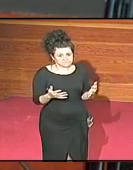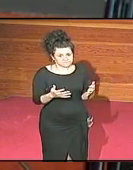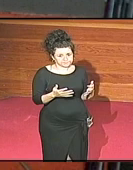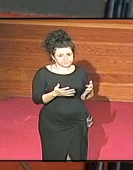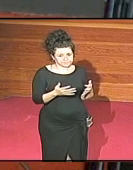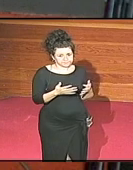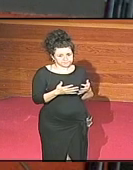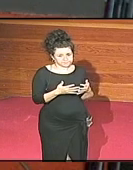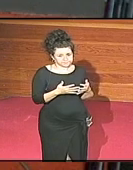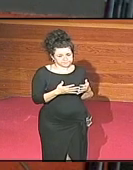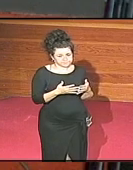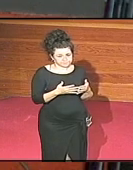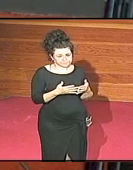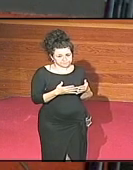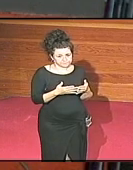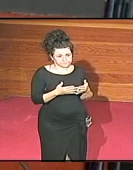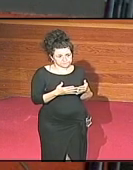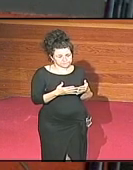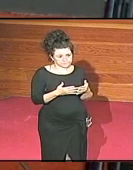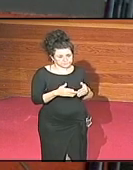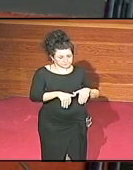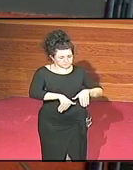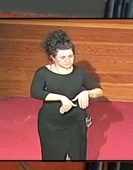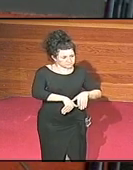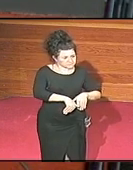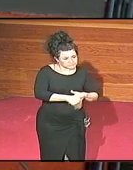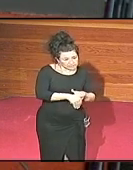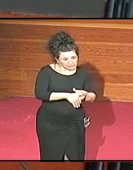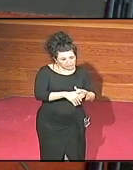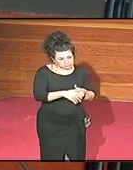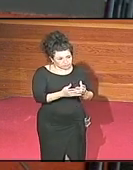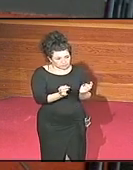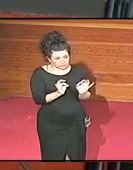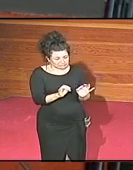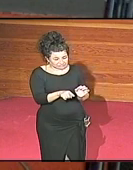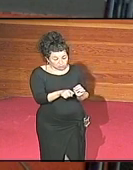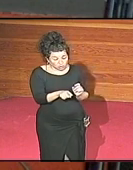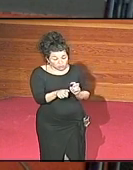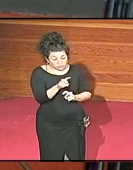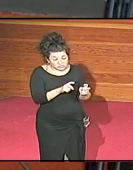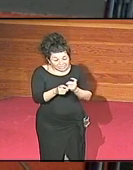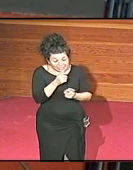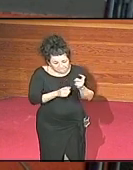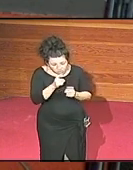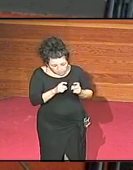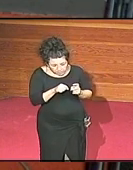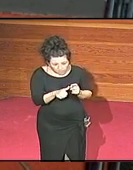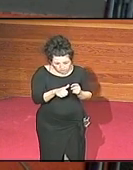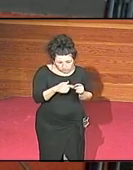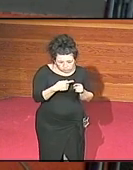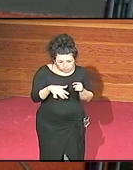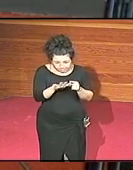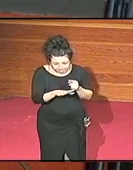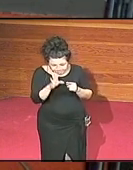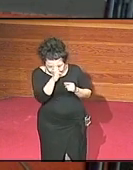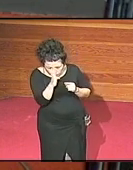ba, karrika kantoi ilun hoietan, ez? Informazioa bilatzen dutenak geroz eta gehiago dira. Eta